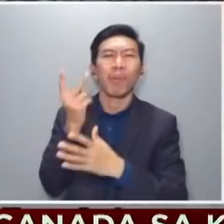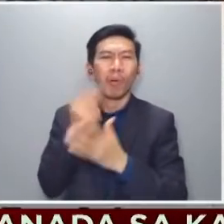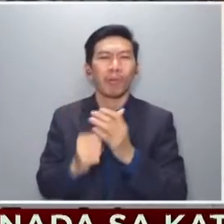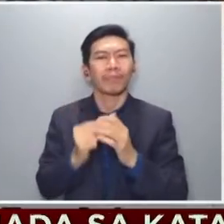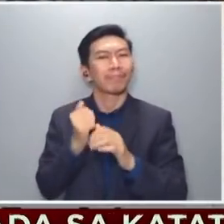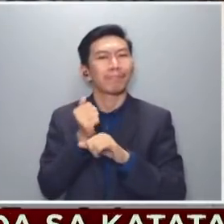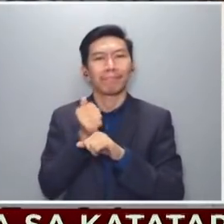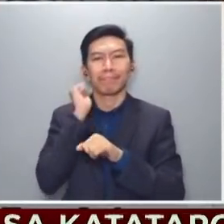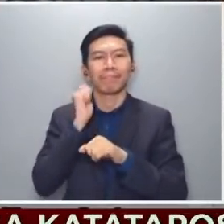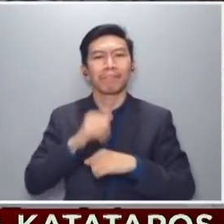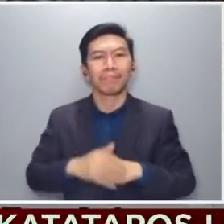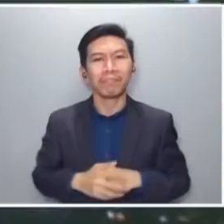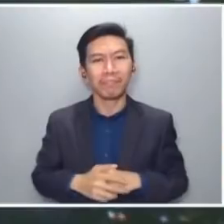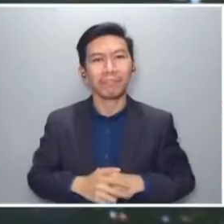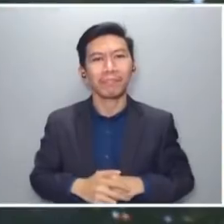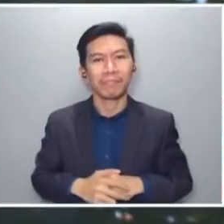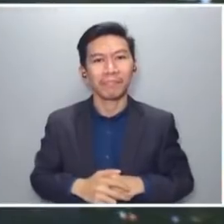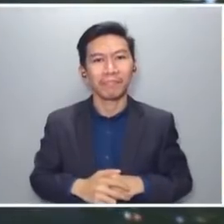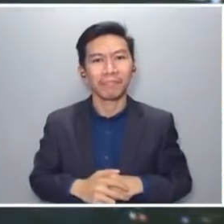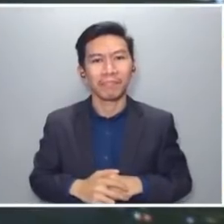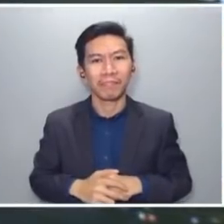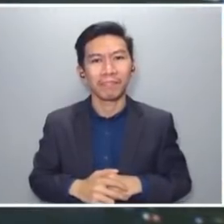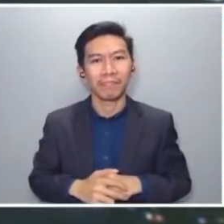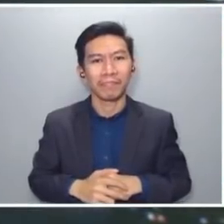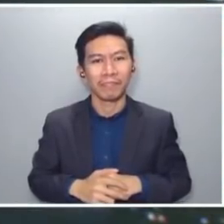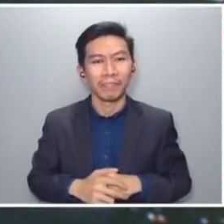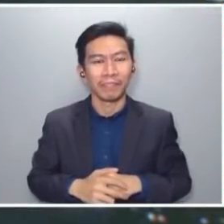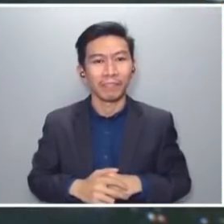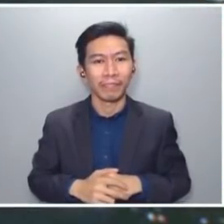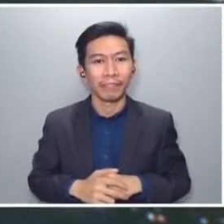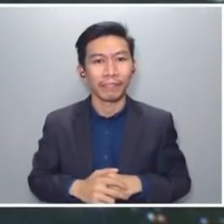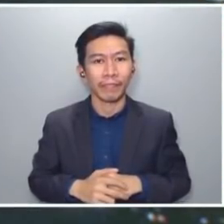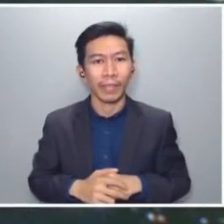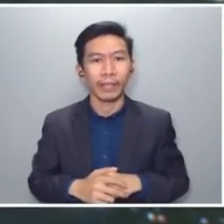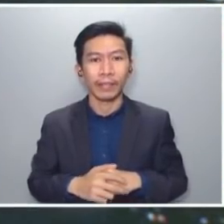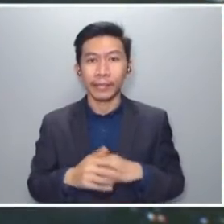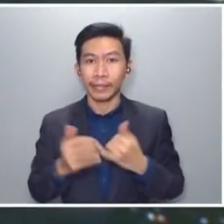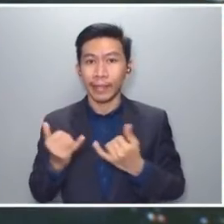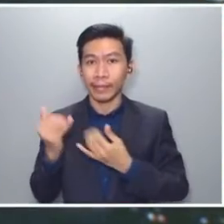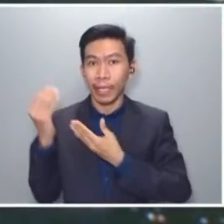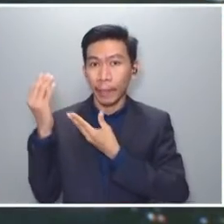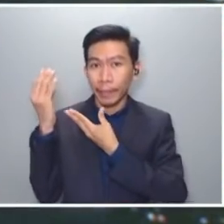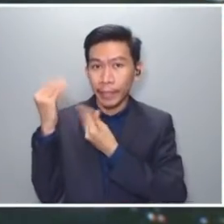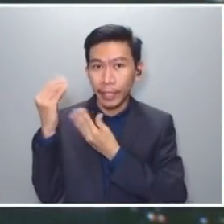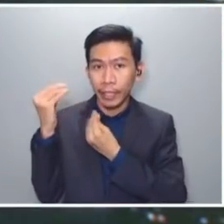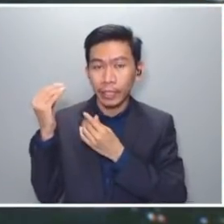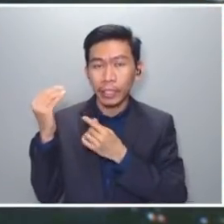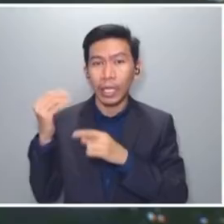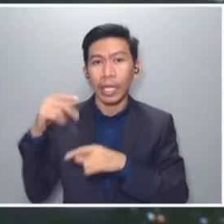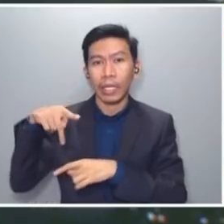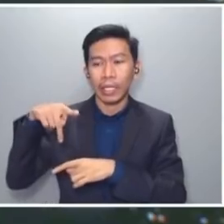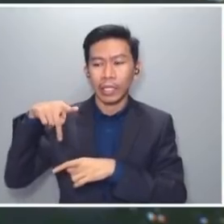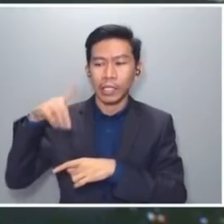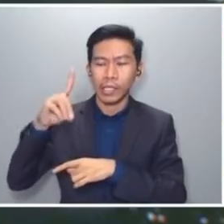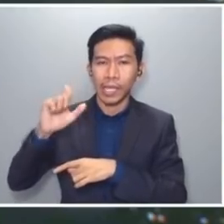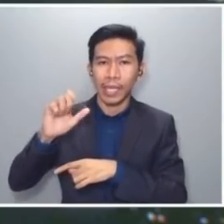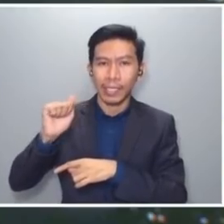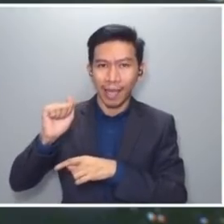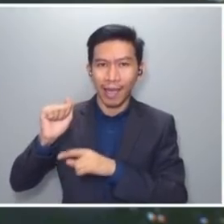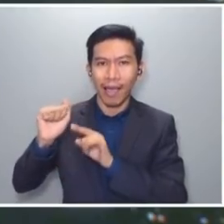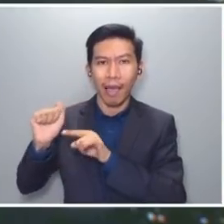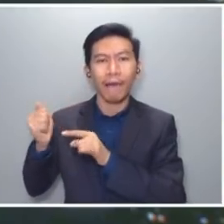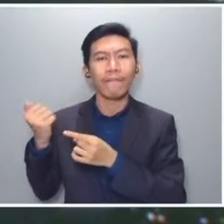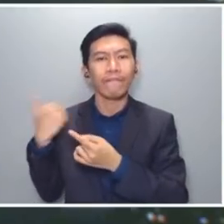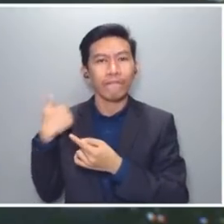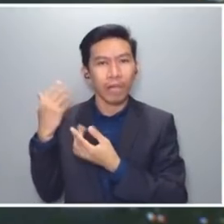ABS-CBN News. Pero sa kapapasok lamang pambalita, naglabas na ng reaksyon ng PDEA kaugnay nga sa investigasyon